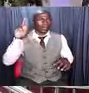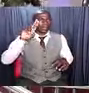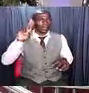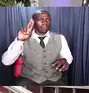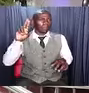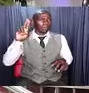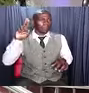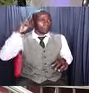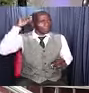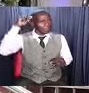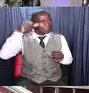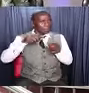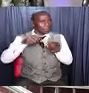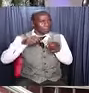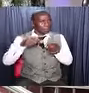remember.